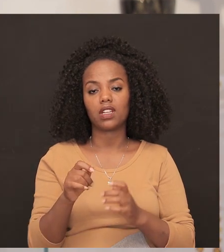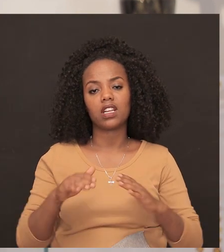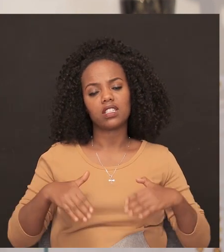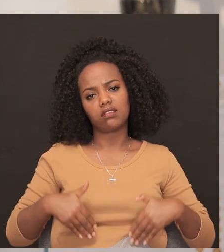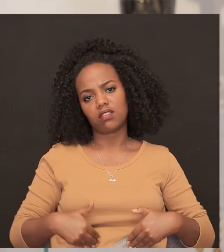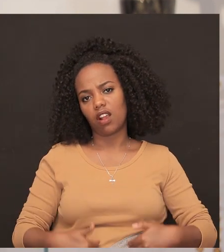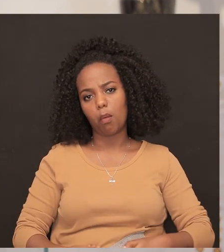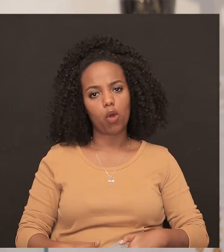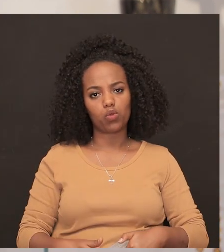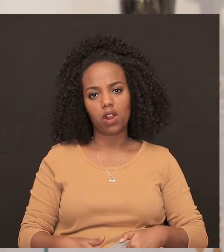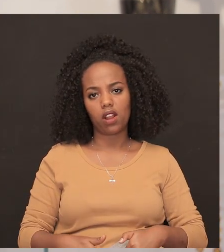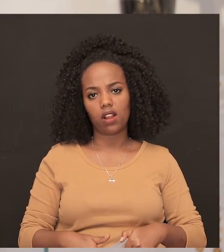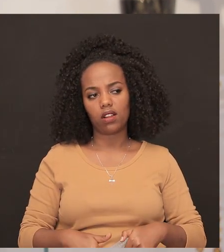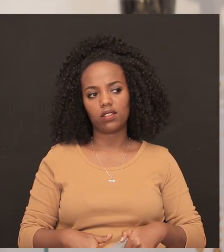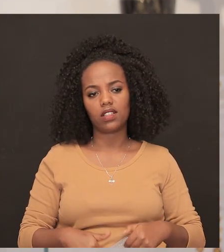የደከማችሁ